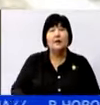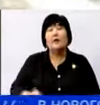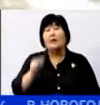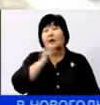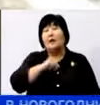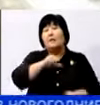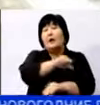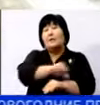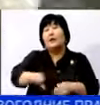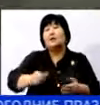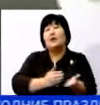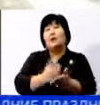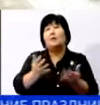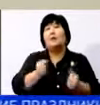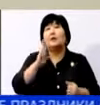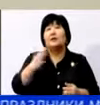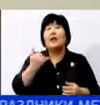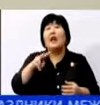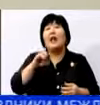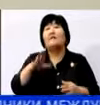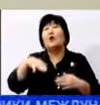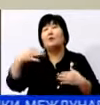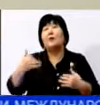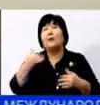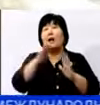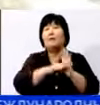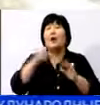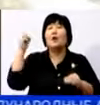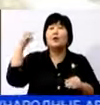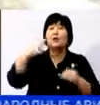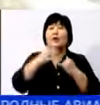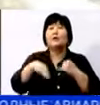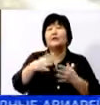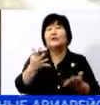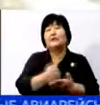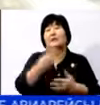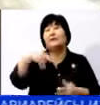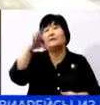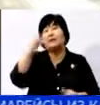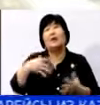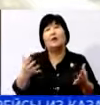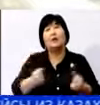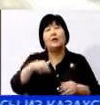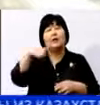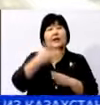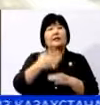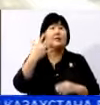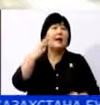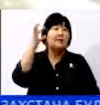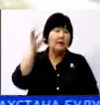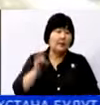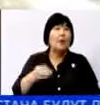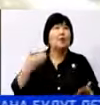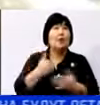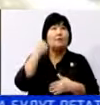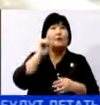Сотрудник приграничной службы получил квартиру на левом берегу. По программе «Нурлы жер» собрал 20% и получил кредит под 5%.